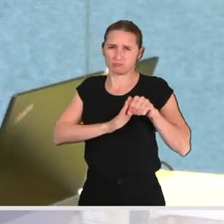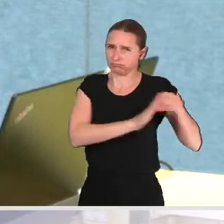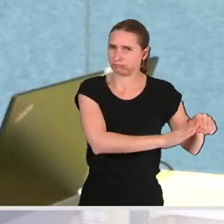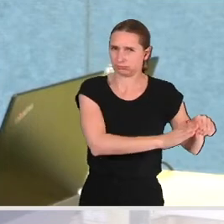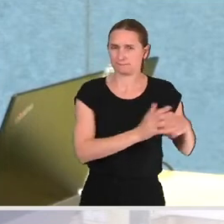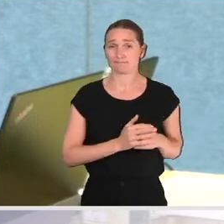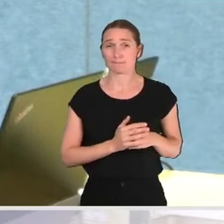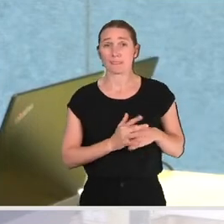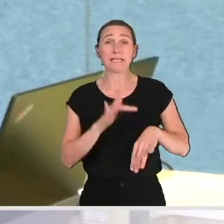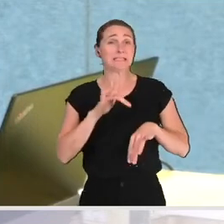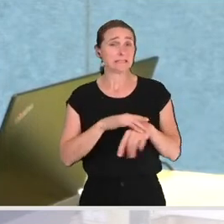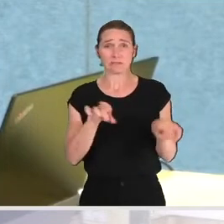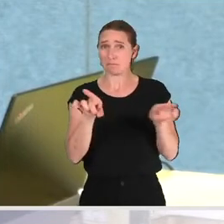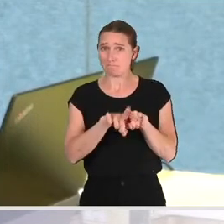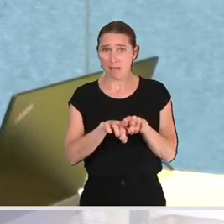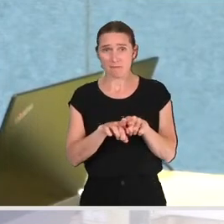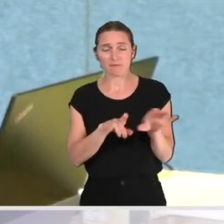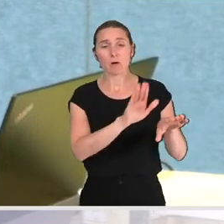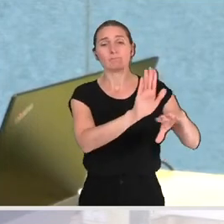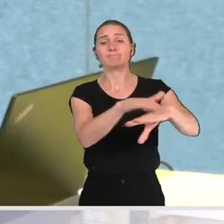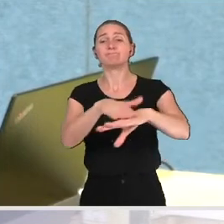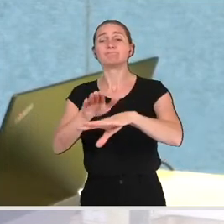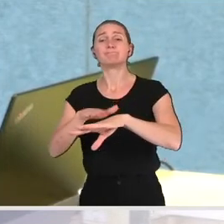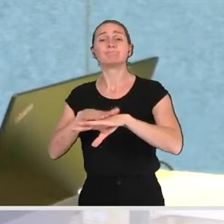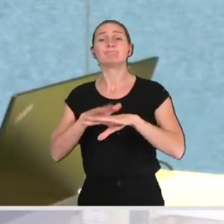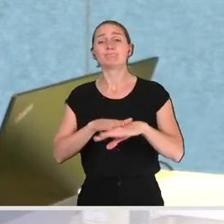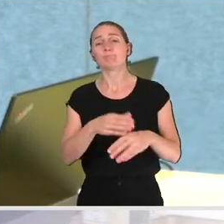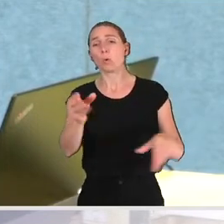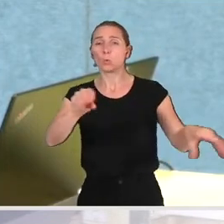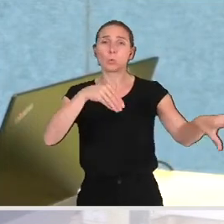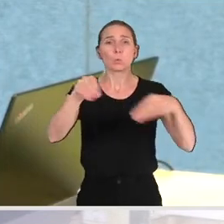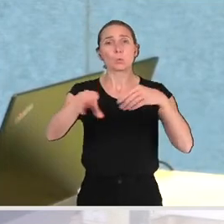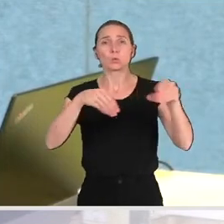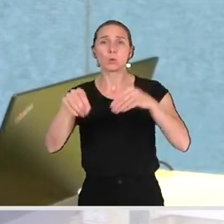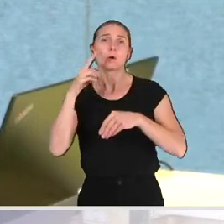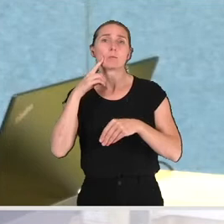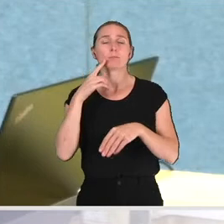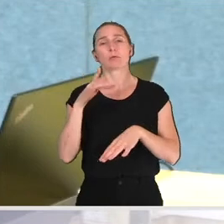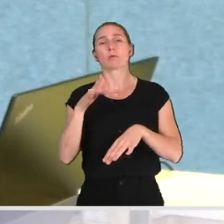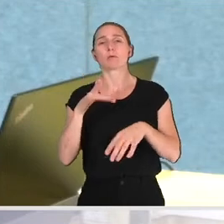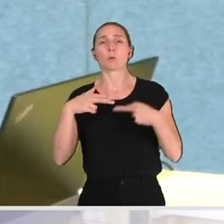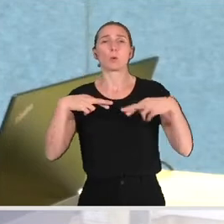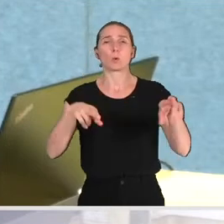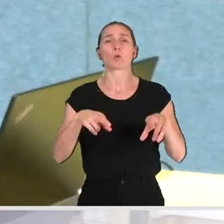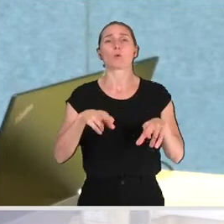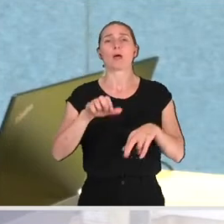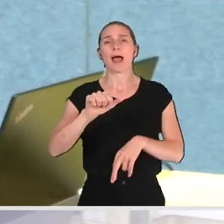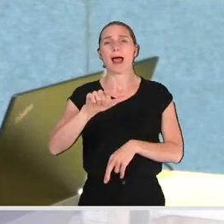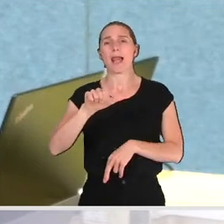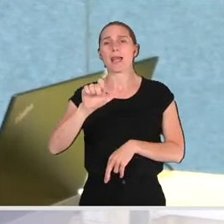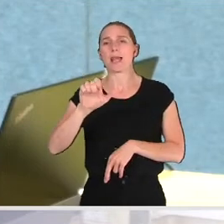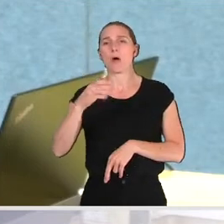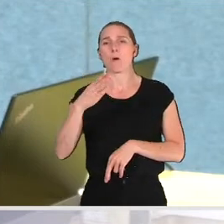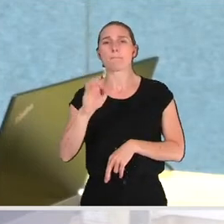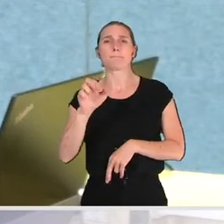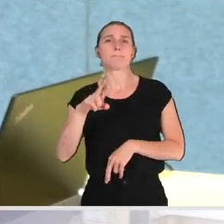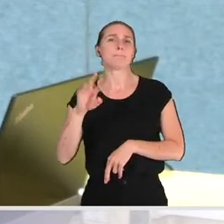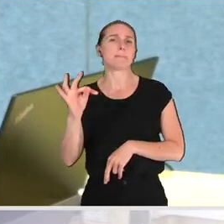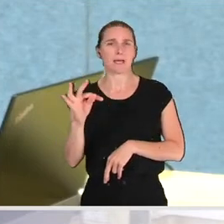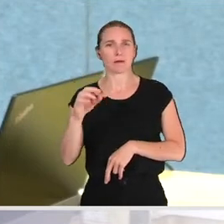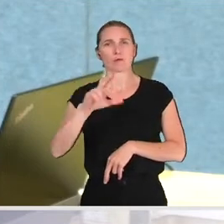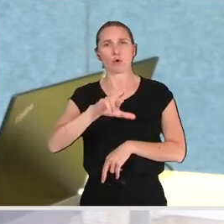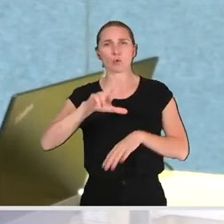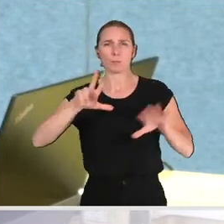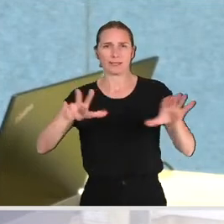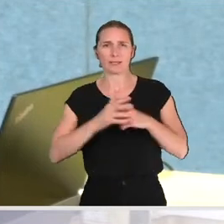d'Alembert. La justification de cet appel: nous ne voulons pas dépendre financièrement de l'agenda des forces